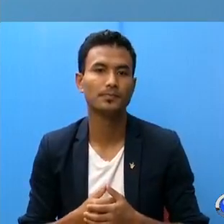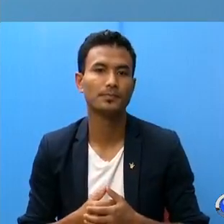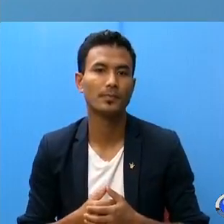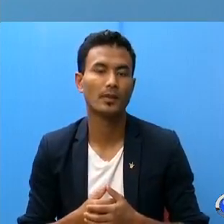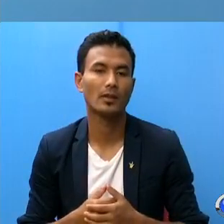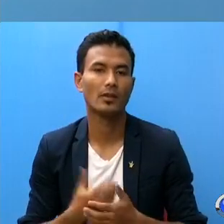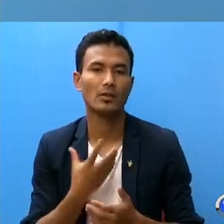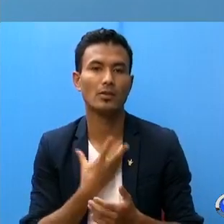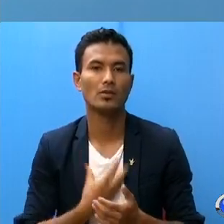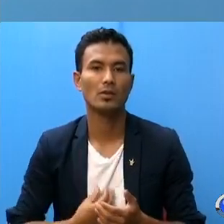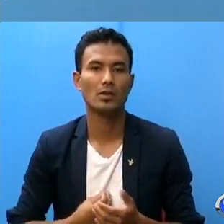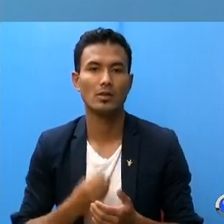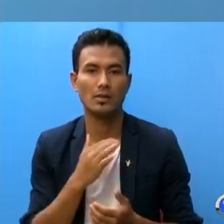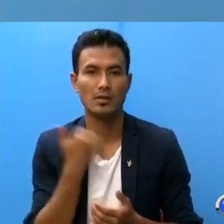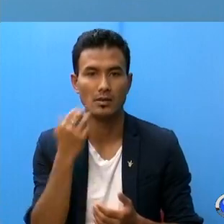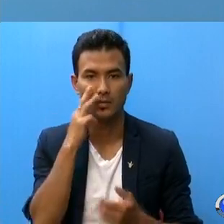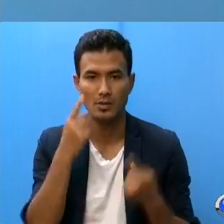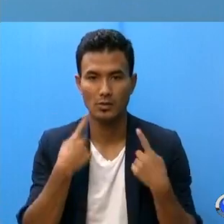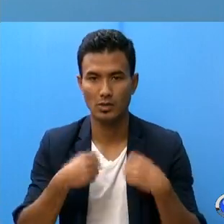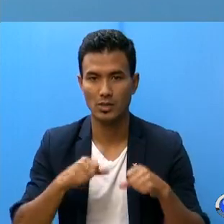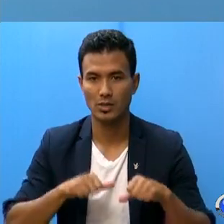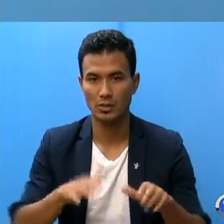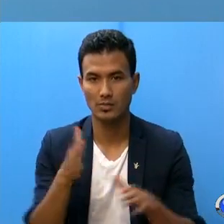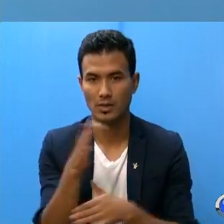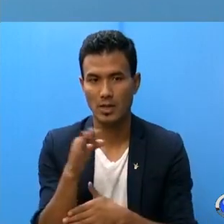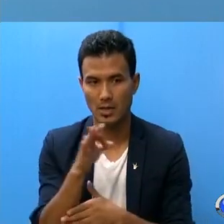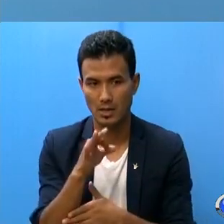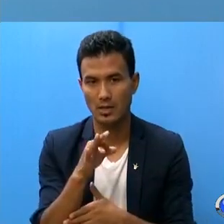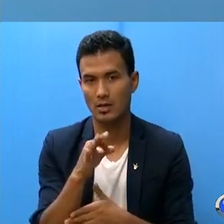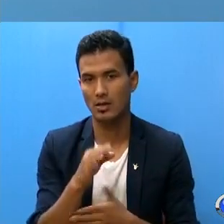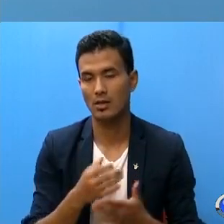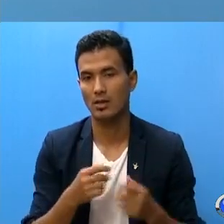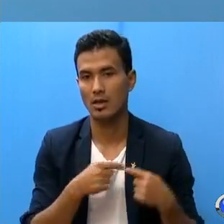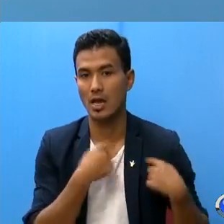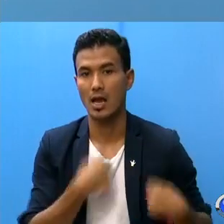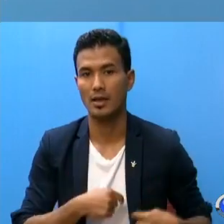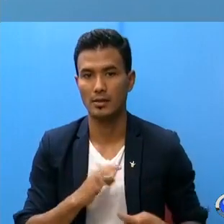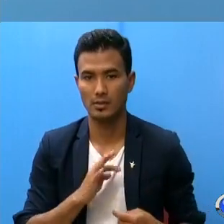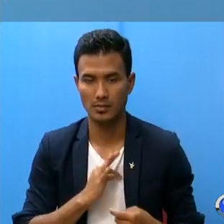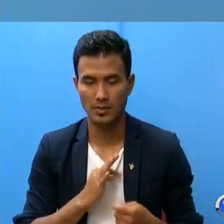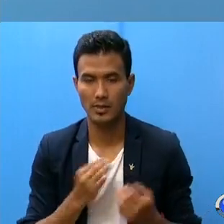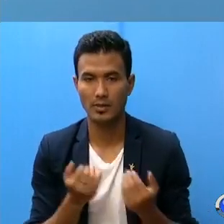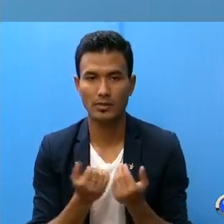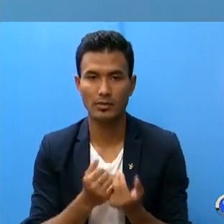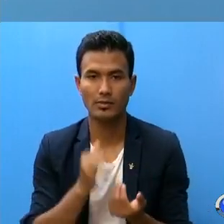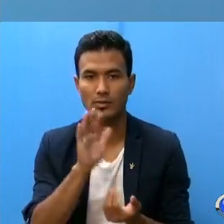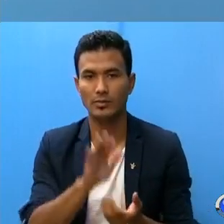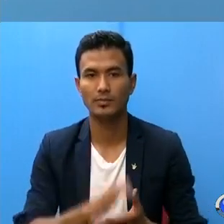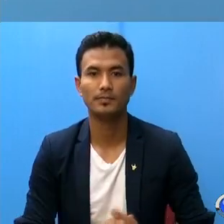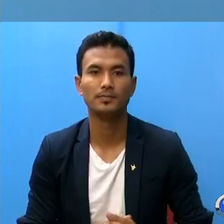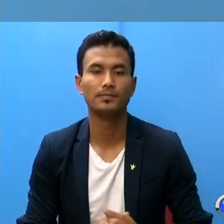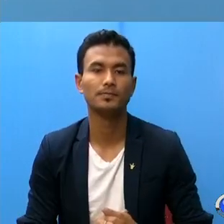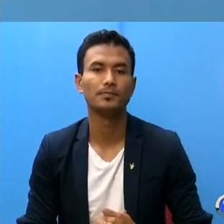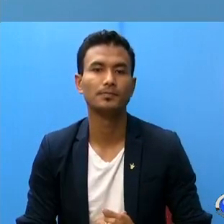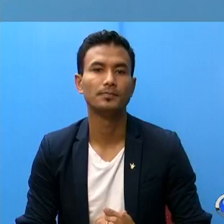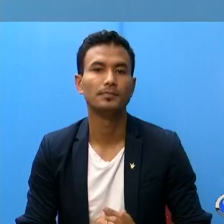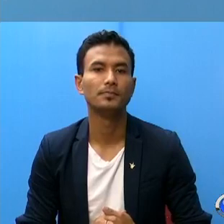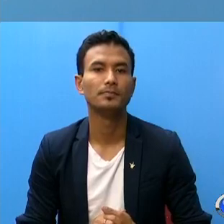दुखत निधन मां स्वास्त्य तथा जन्शंक्या मत्राले हार्दिक संबेदना परकट गर्दा छा